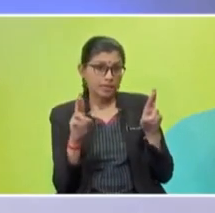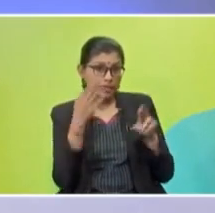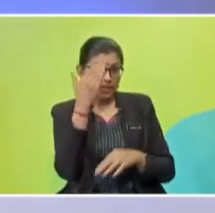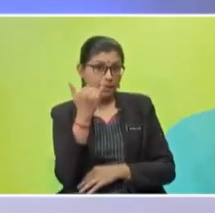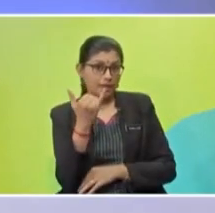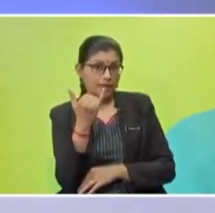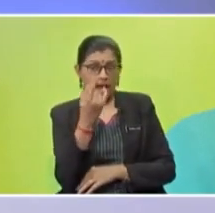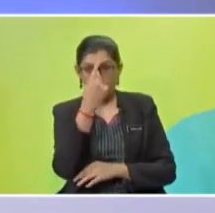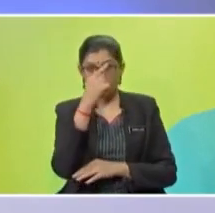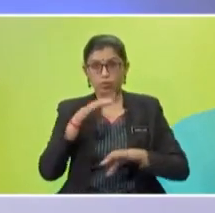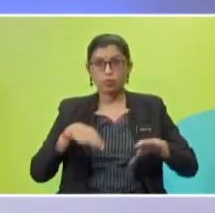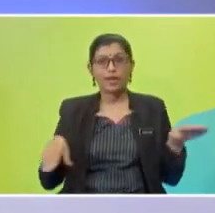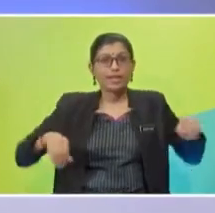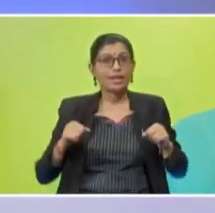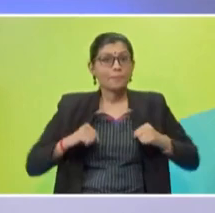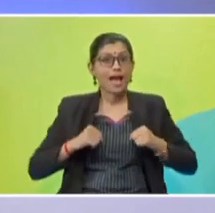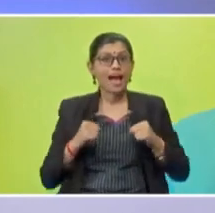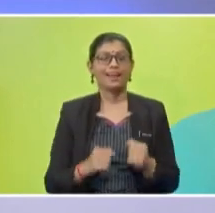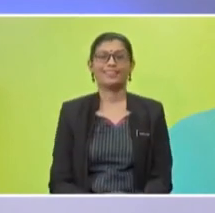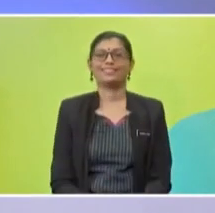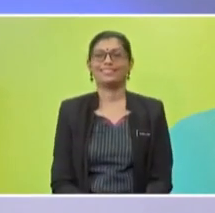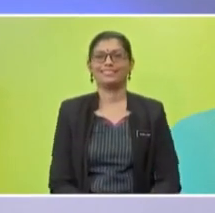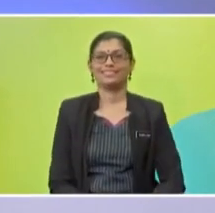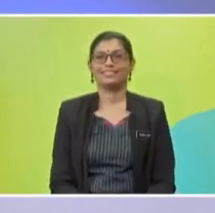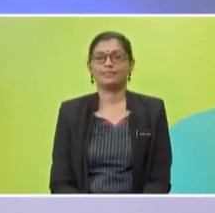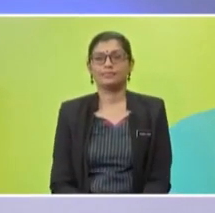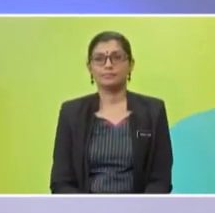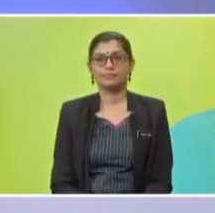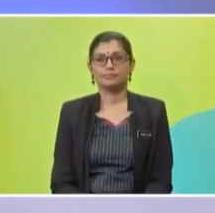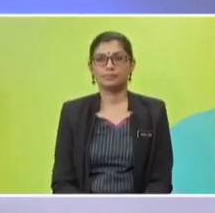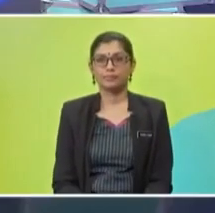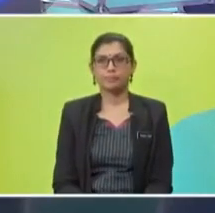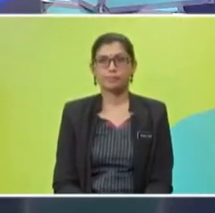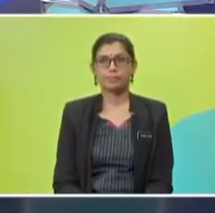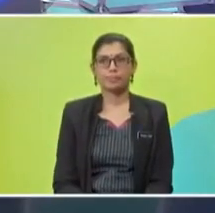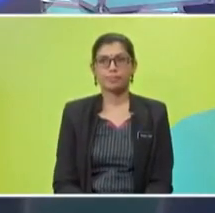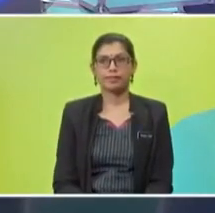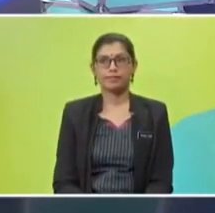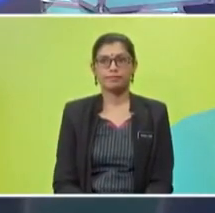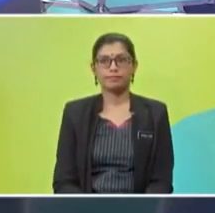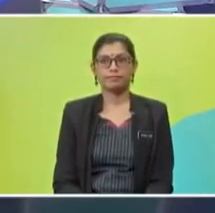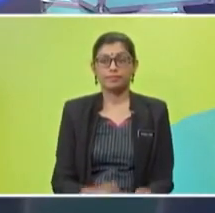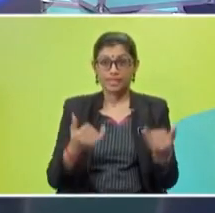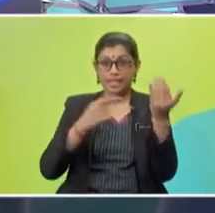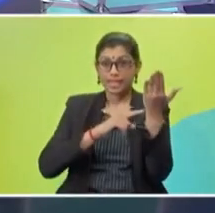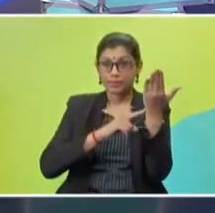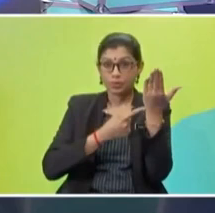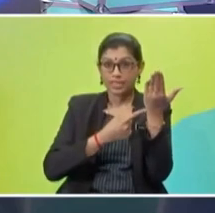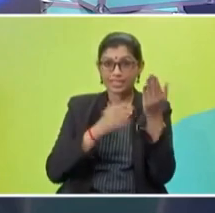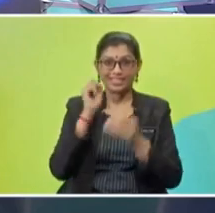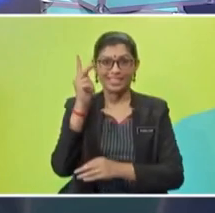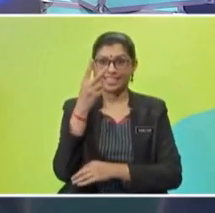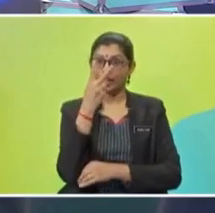kepada nanti kepala ayam Ya oke bye jadi Oke